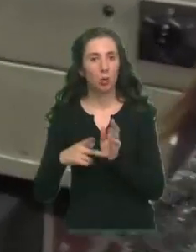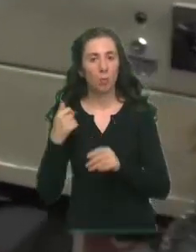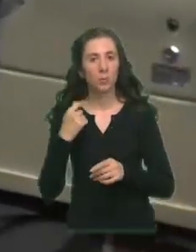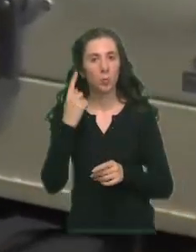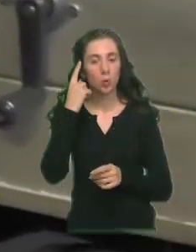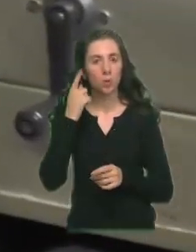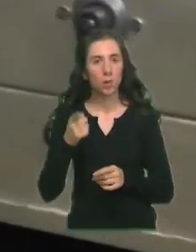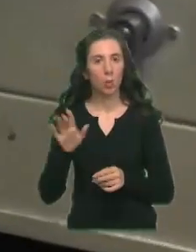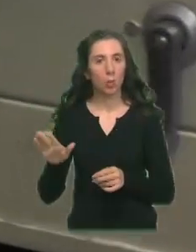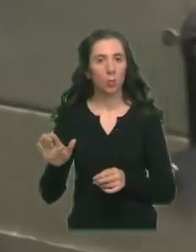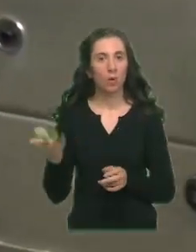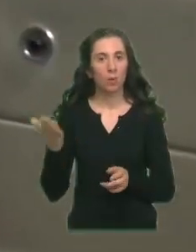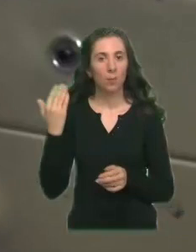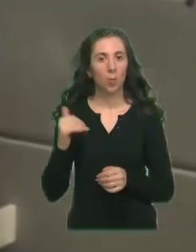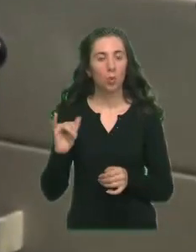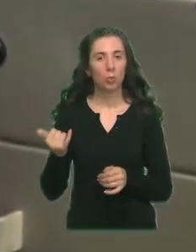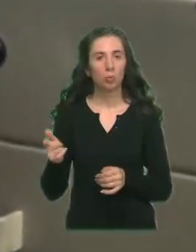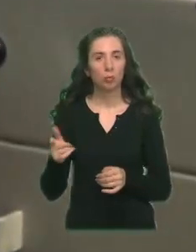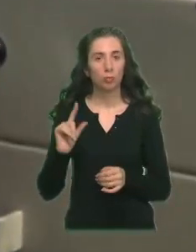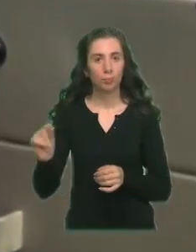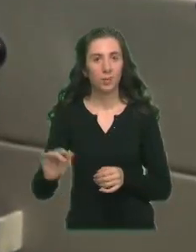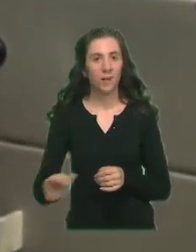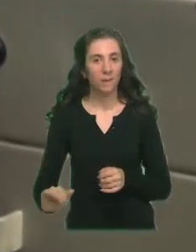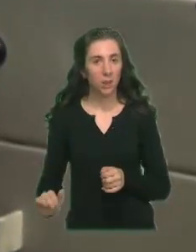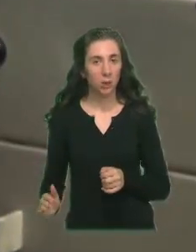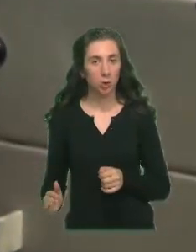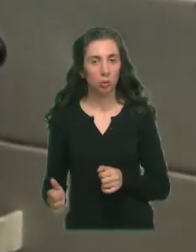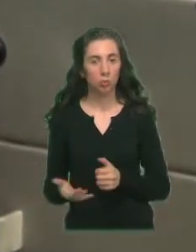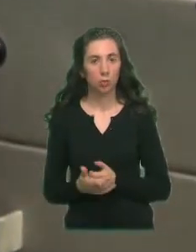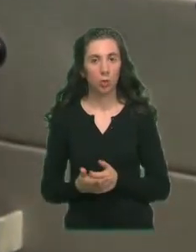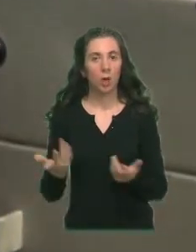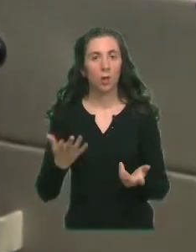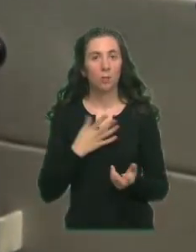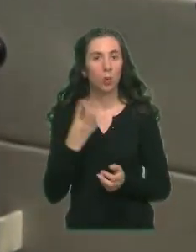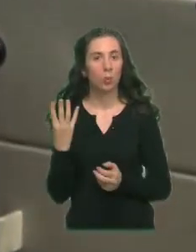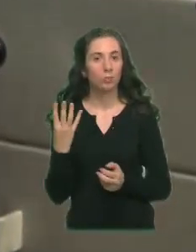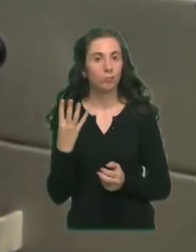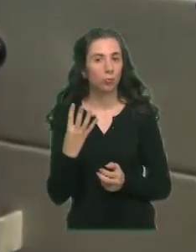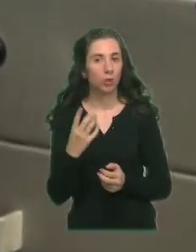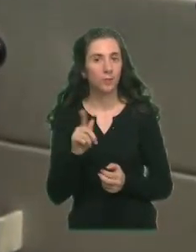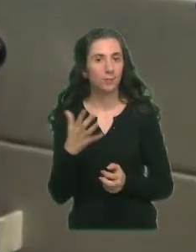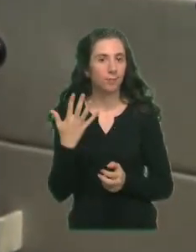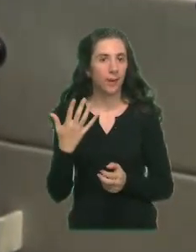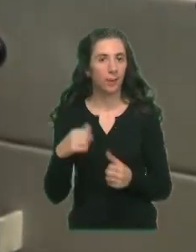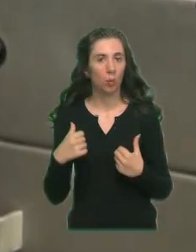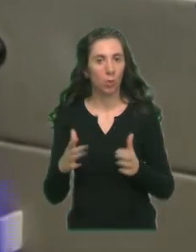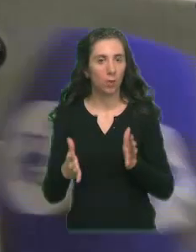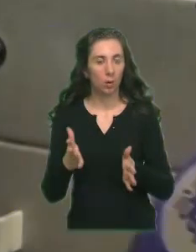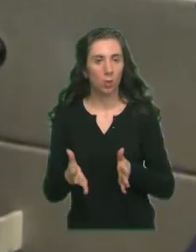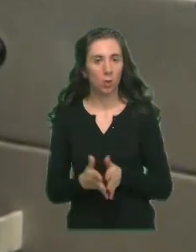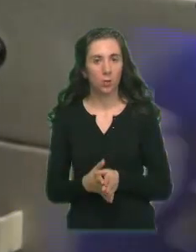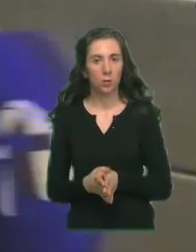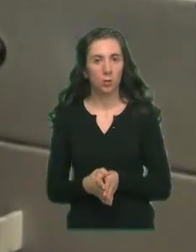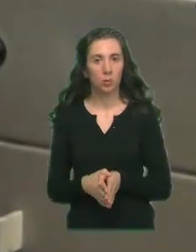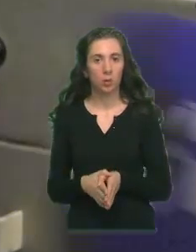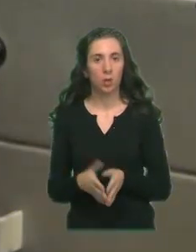smo saznali u njegovoj dobi dok je još išao u vrtić. Tamo kad je imao jedno 4-5 godina. Ne?